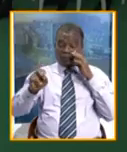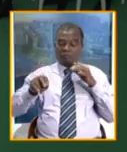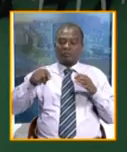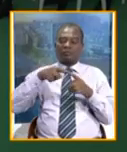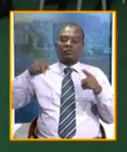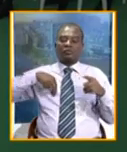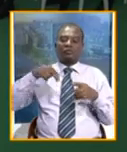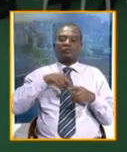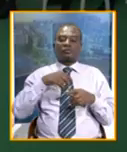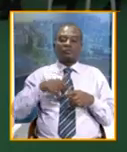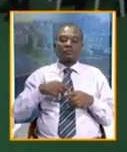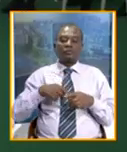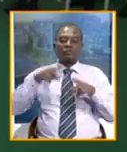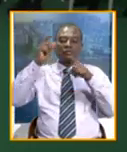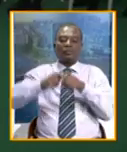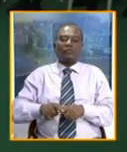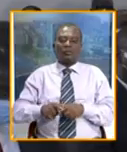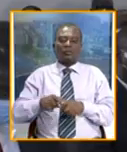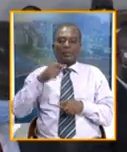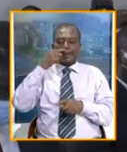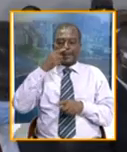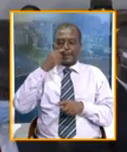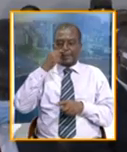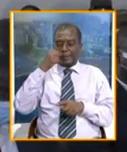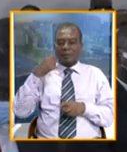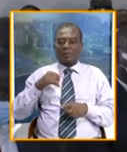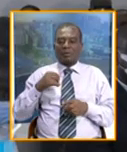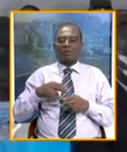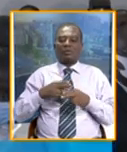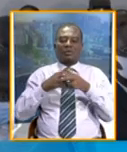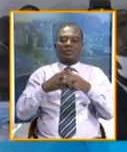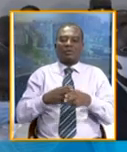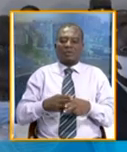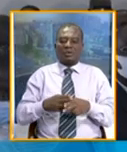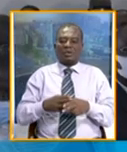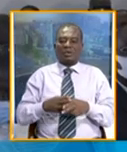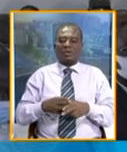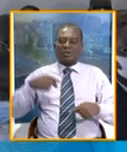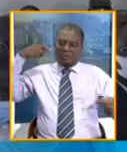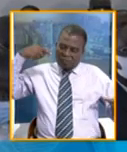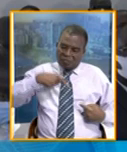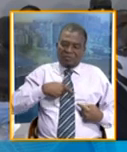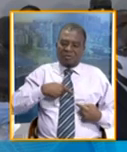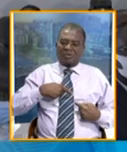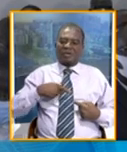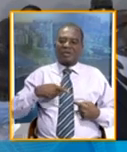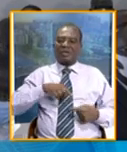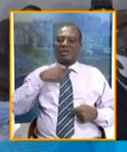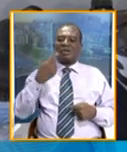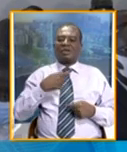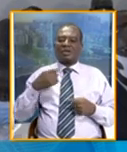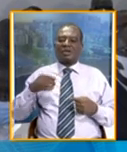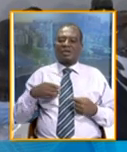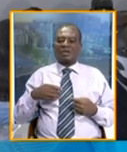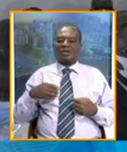mots ne suffisent pas pour rendre toute l'intense douleur qui étreint